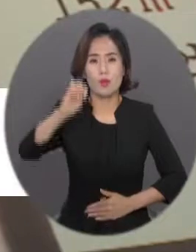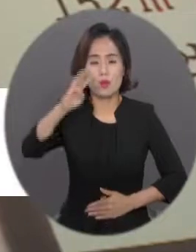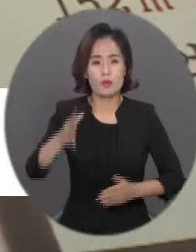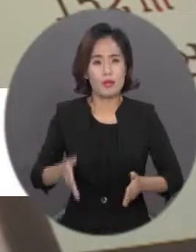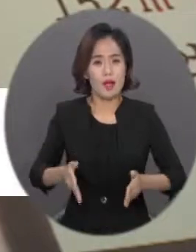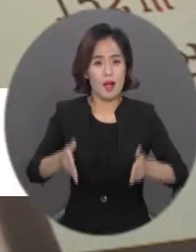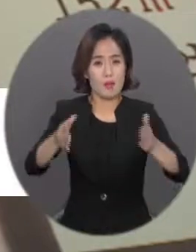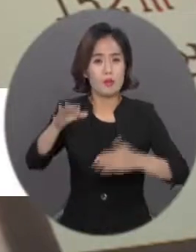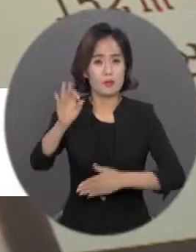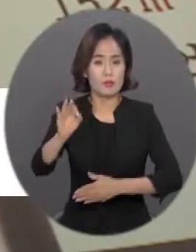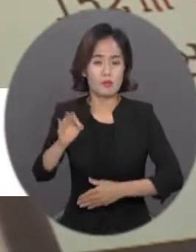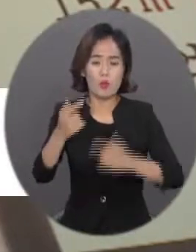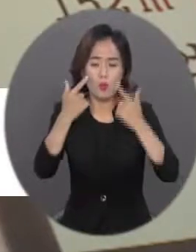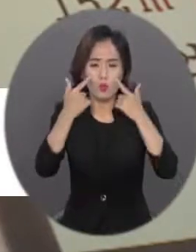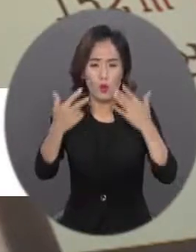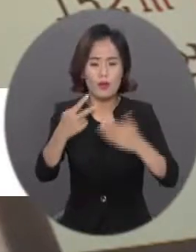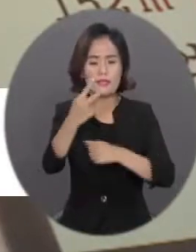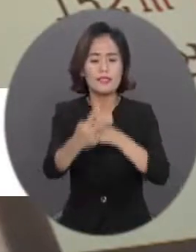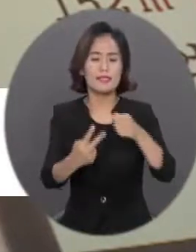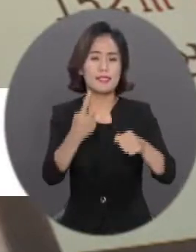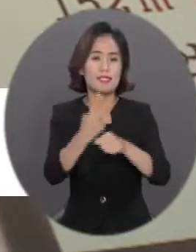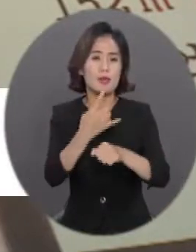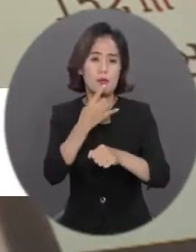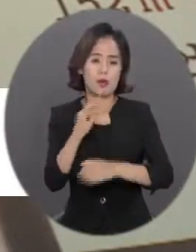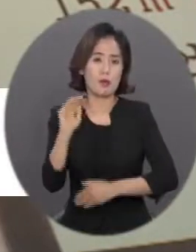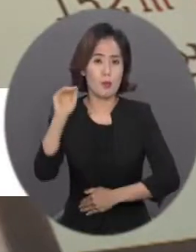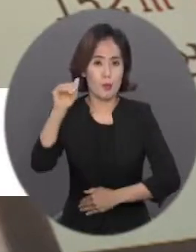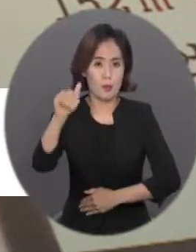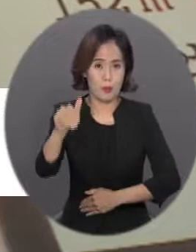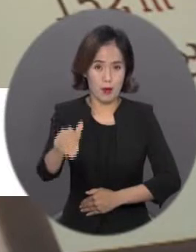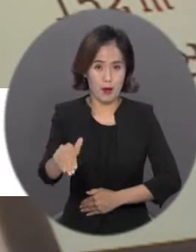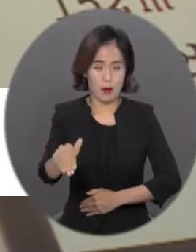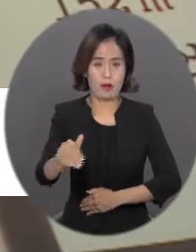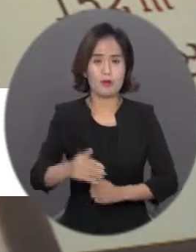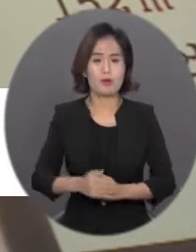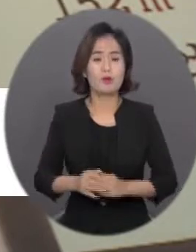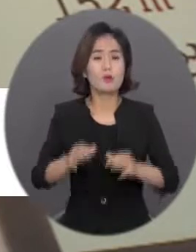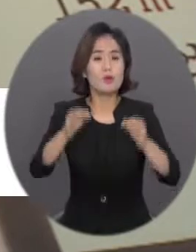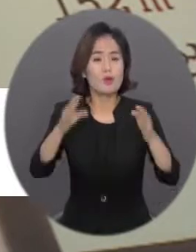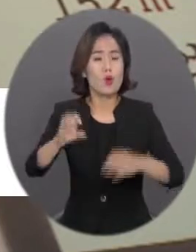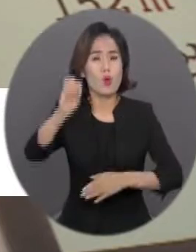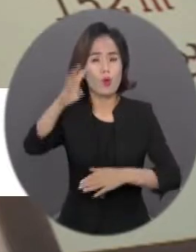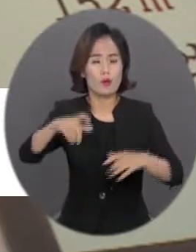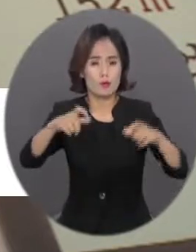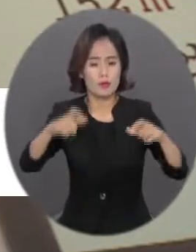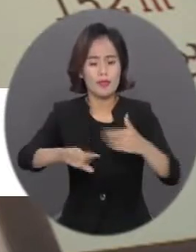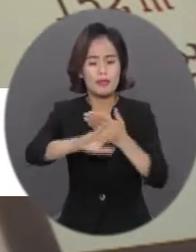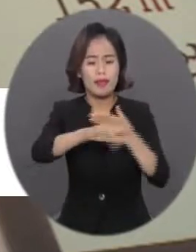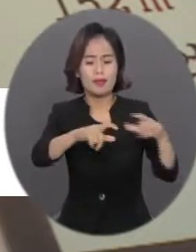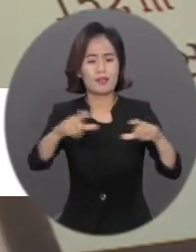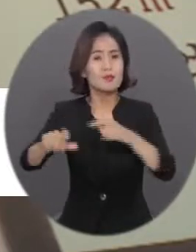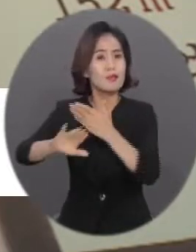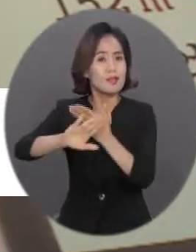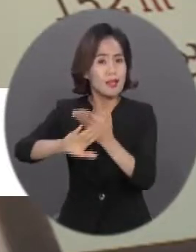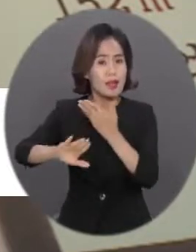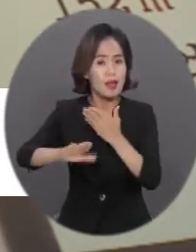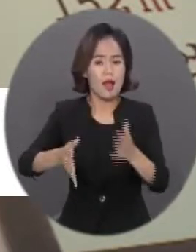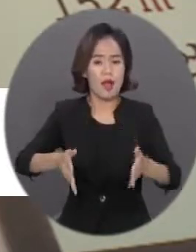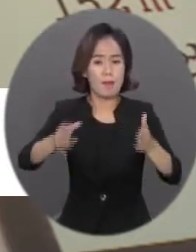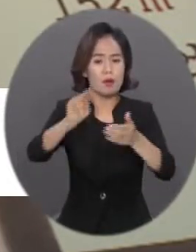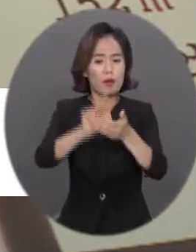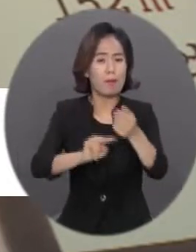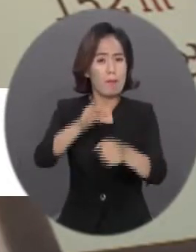광주의 아파트 가격이 정확히 2년 만에 하락세로 돌아섰습니다. 그동안 광주는 다른 지역과 달리 아파트